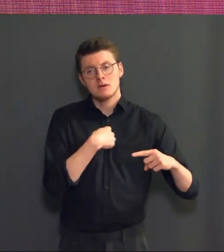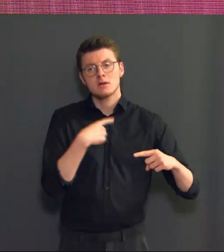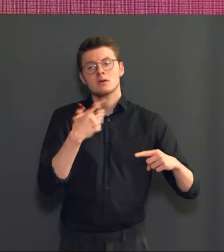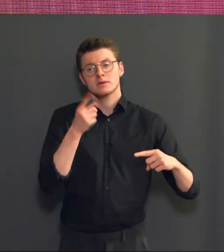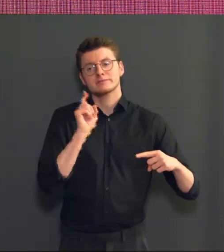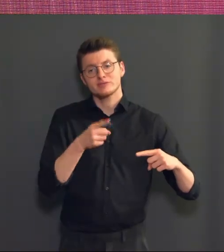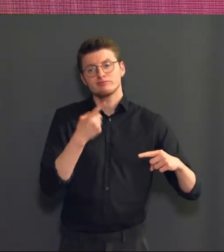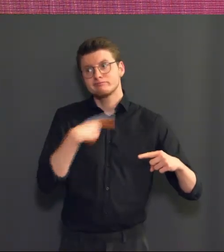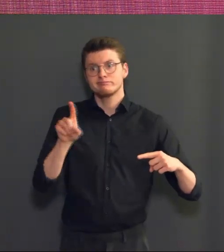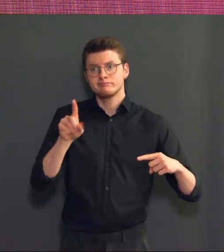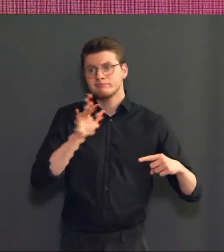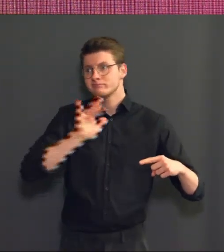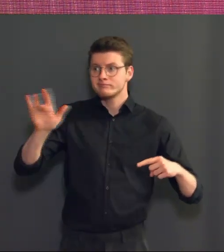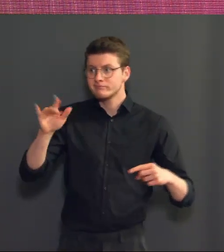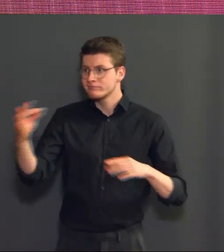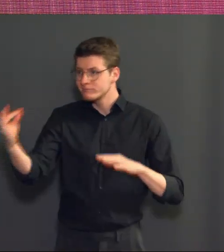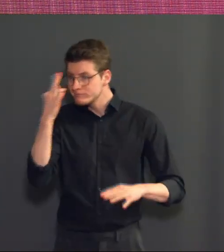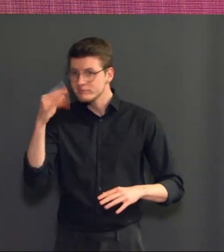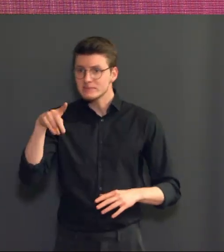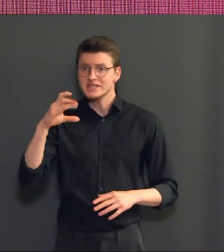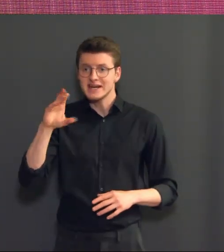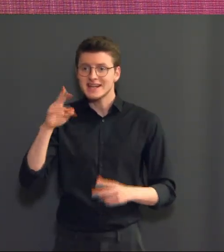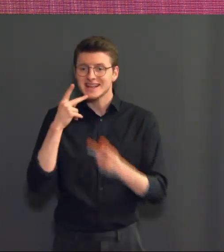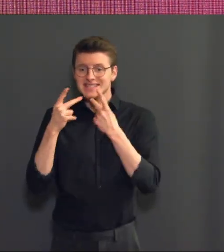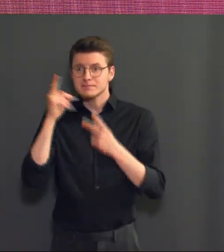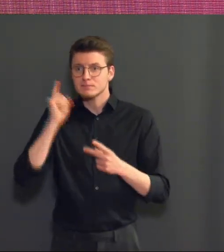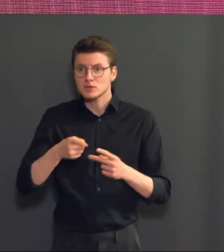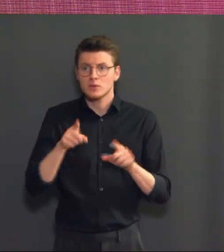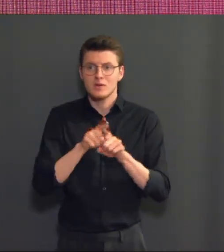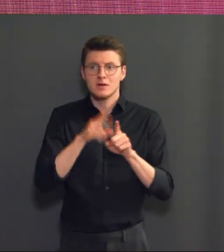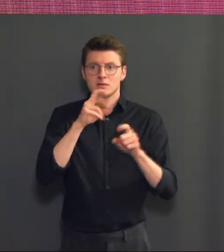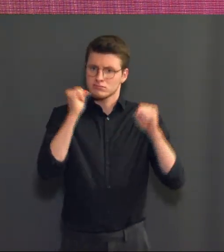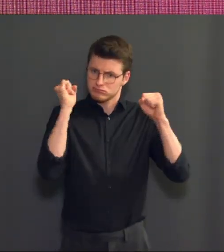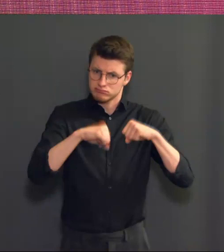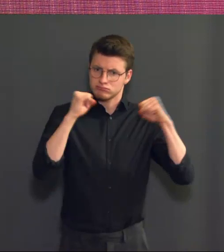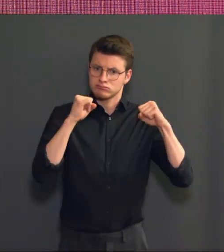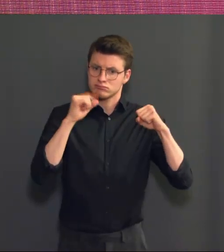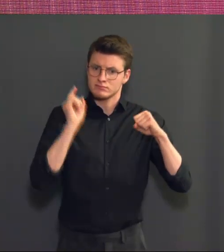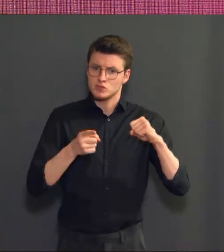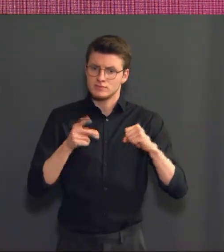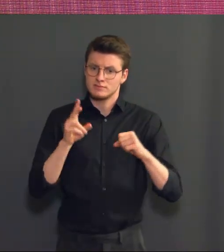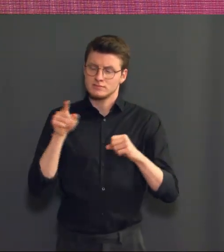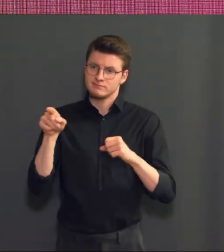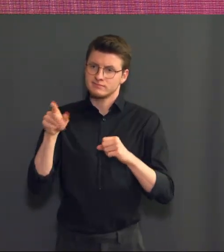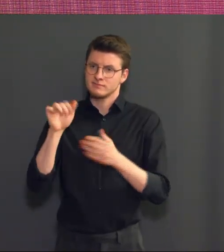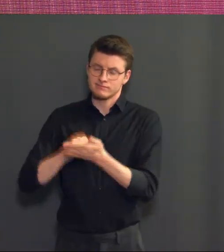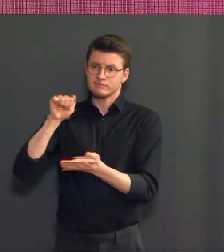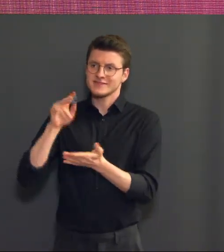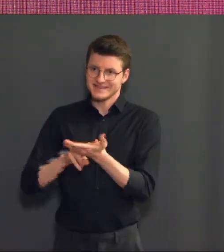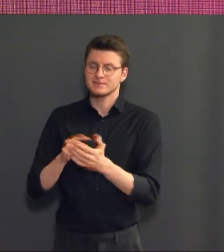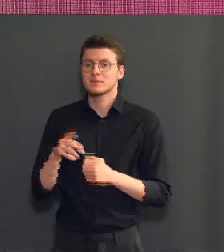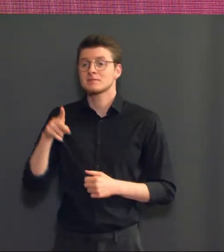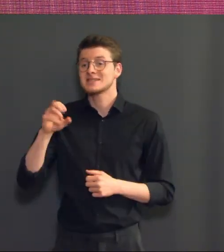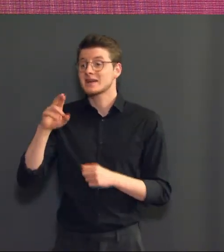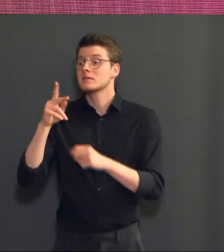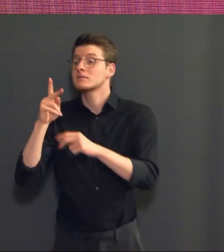zich te laten testen met een PCR-test ter bevestiging. En de kans dat die PCR-test positief is dan ook een stuk